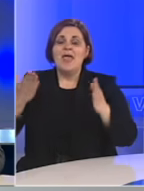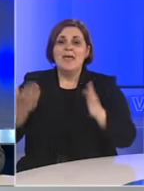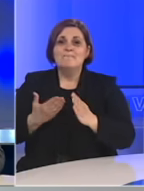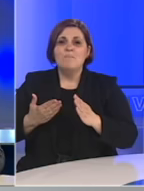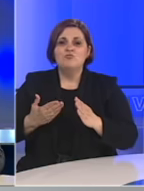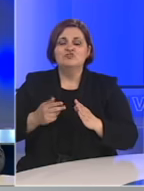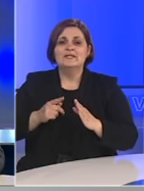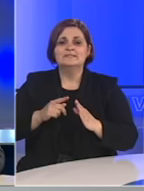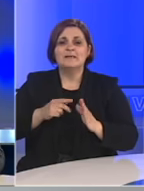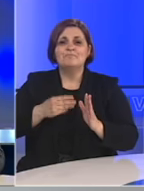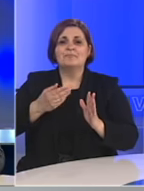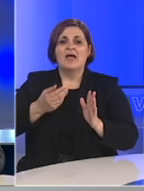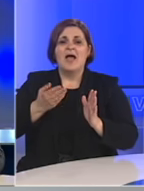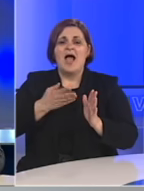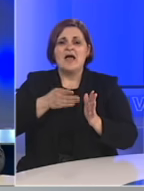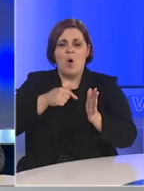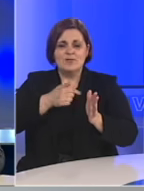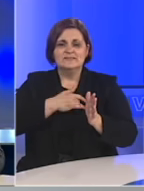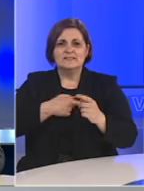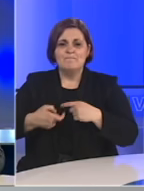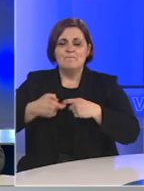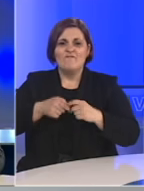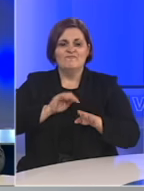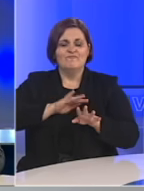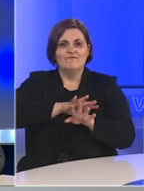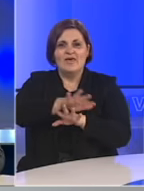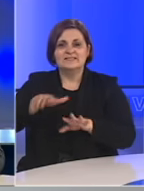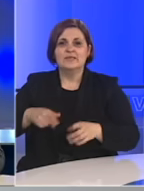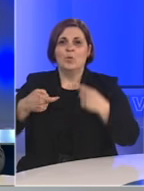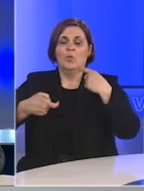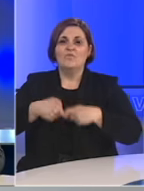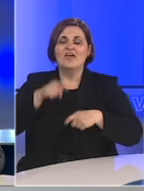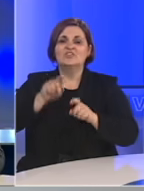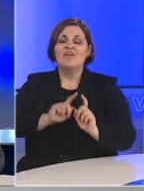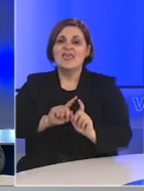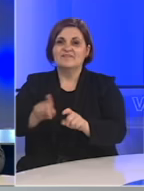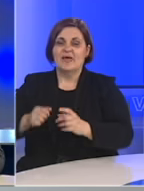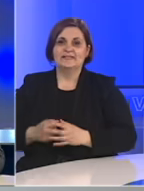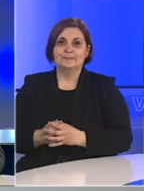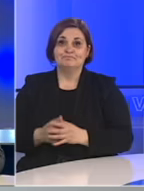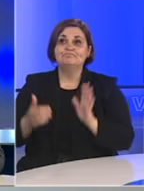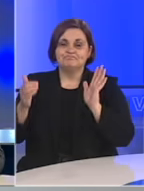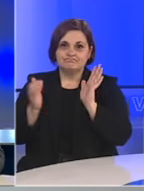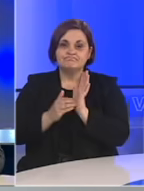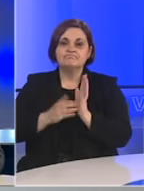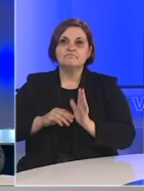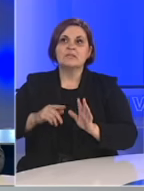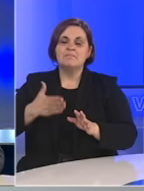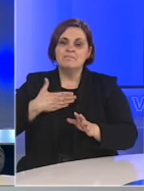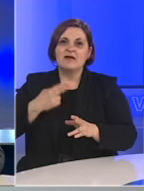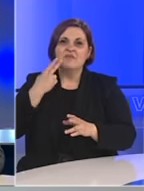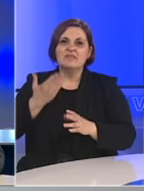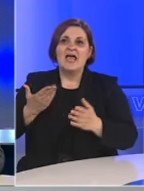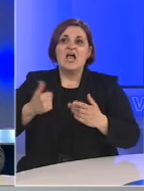reflektirati što se tiče srca i tih struktura u vezi ove infekcije. Međutim, treba ipak imati u vidu na